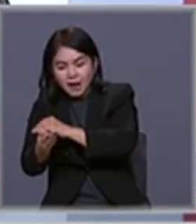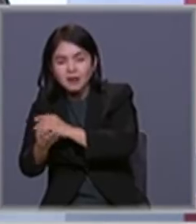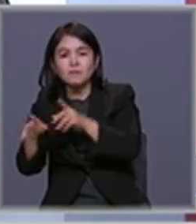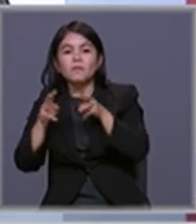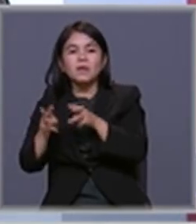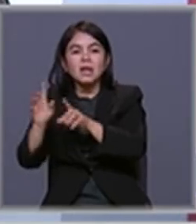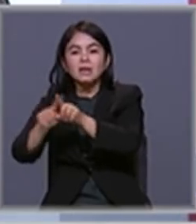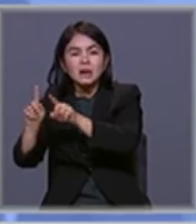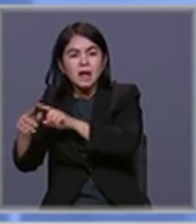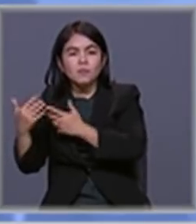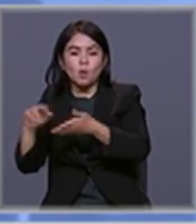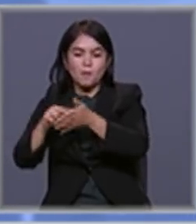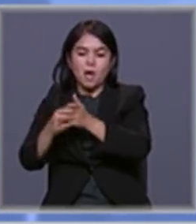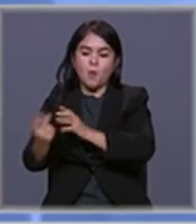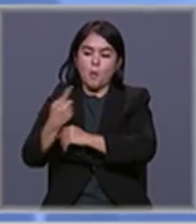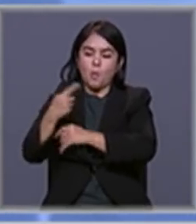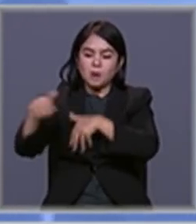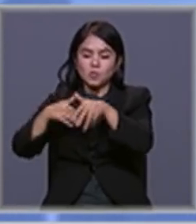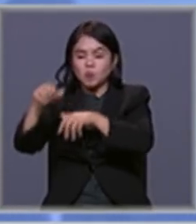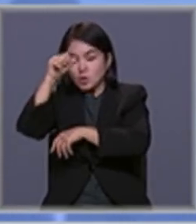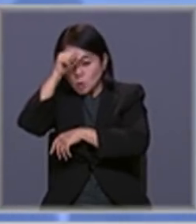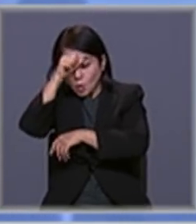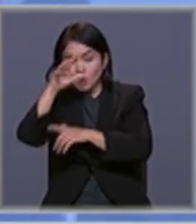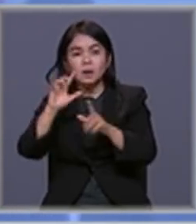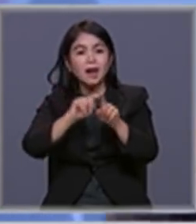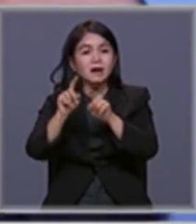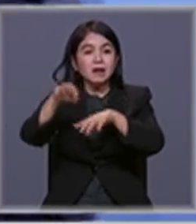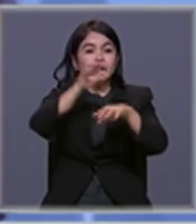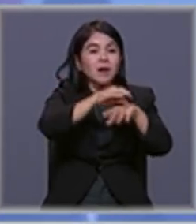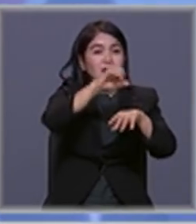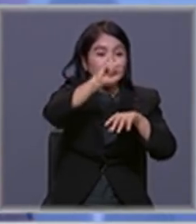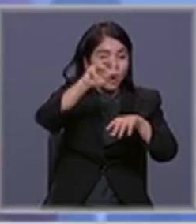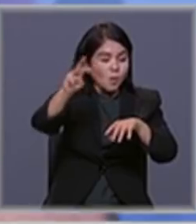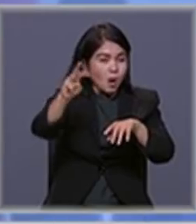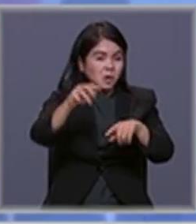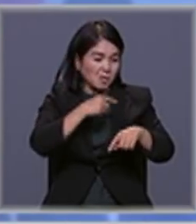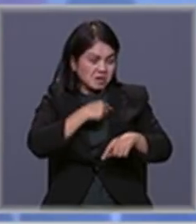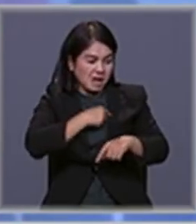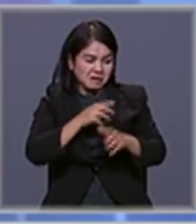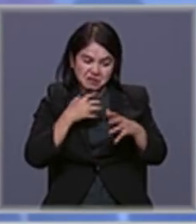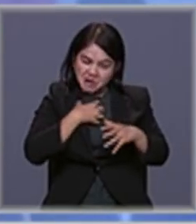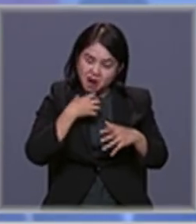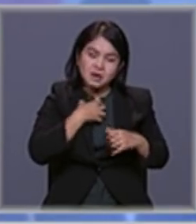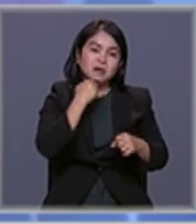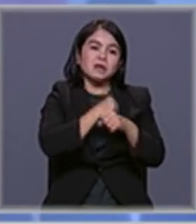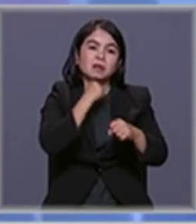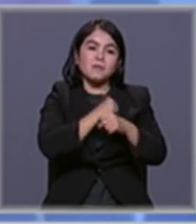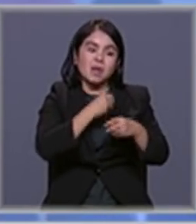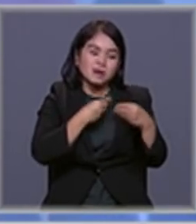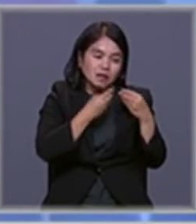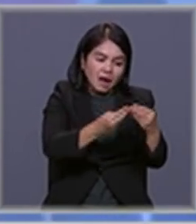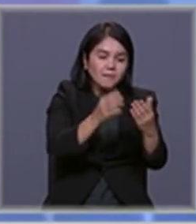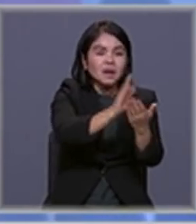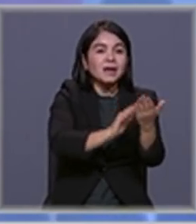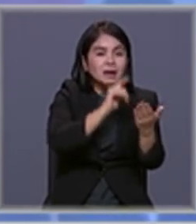านิยมมั่งเพราะฉะนั้นสว.นี่ต้องมาจากผู้ที่มีจิตแบบคล้ายๆว่าอยากจะกระโดดเข้ามาทำงานให้ประเทศชาติ